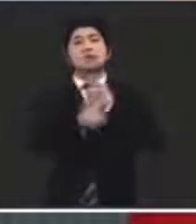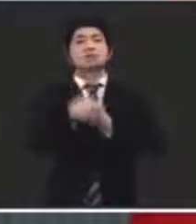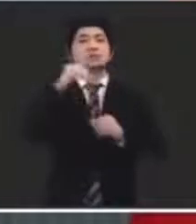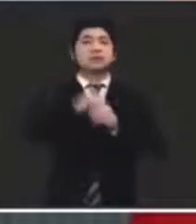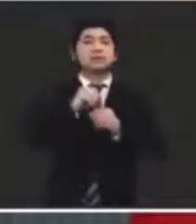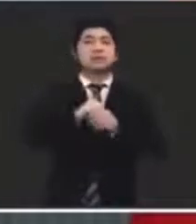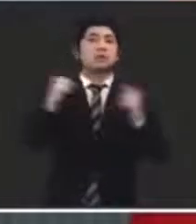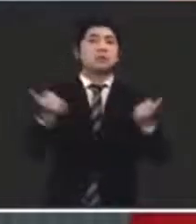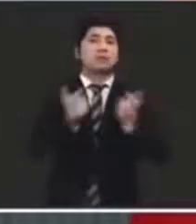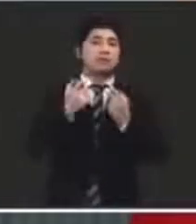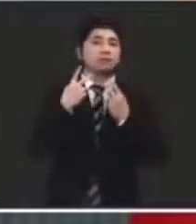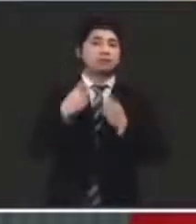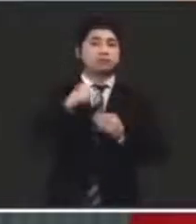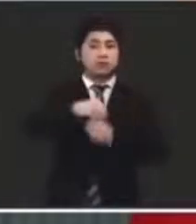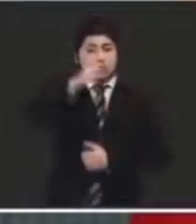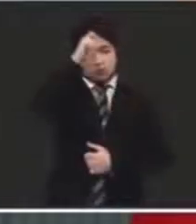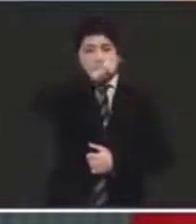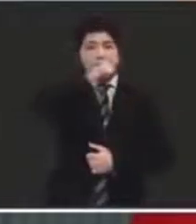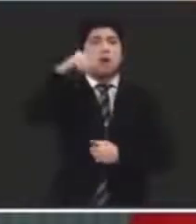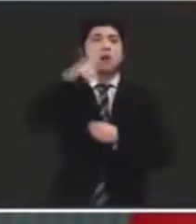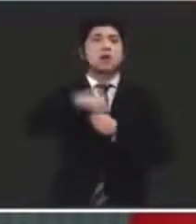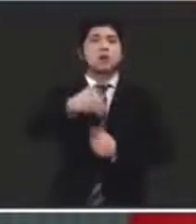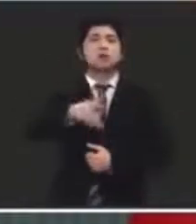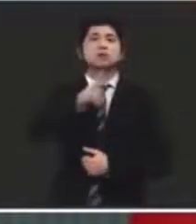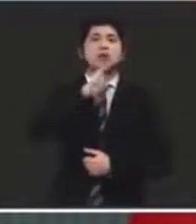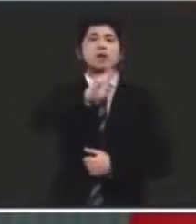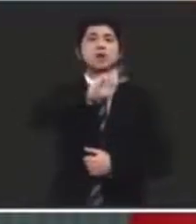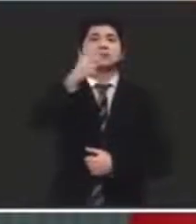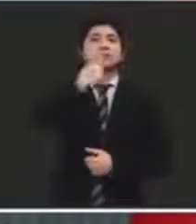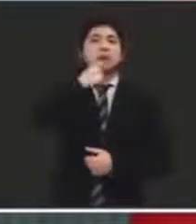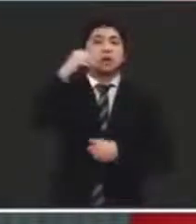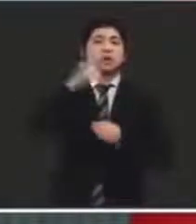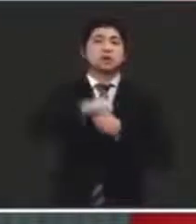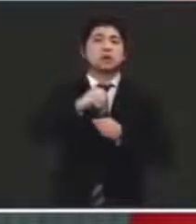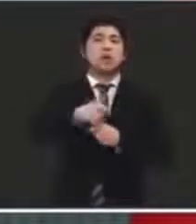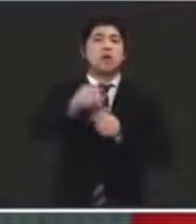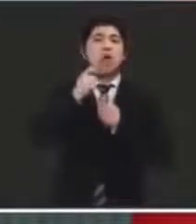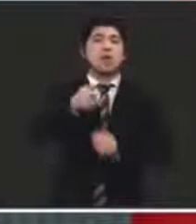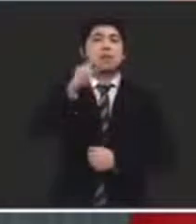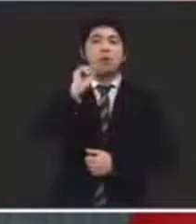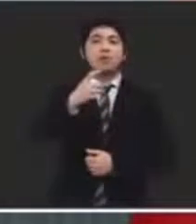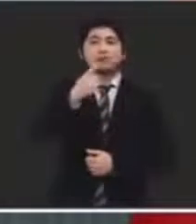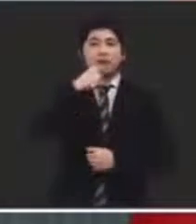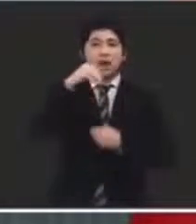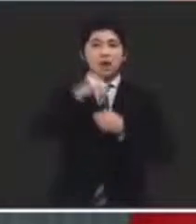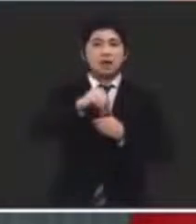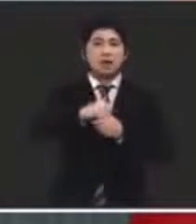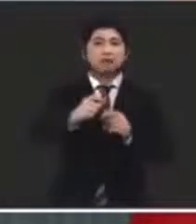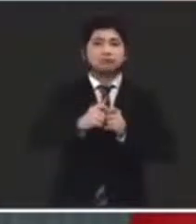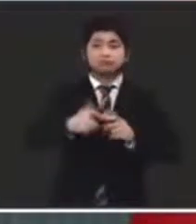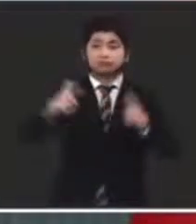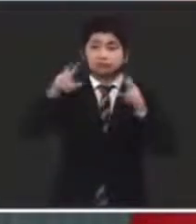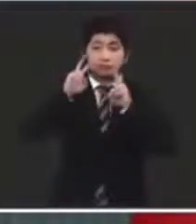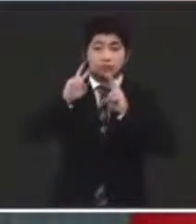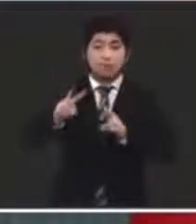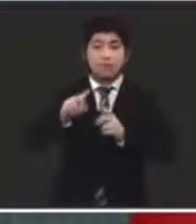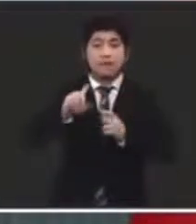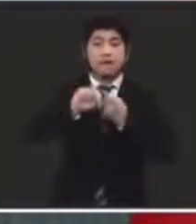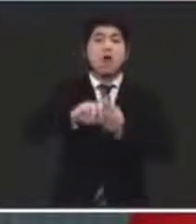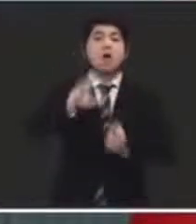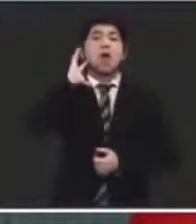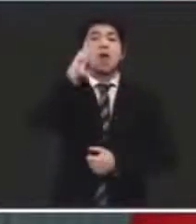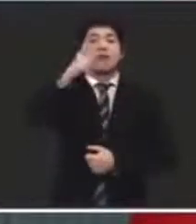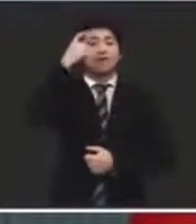zirvesinde Türkiye'de son 20 senede eğitim öğretimde yaşanan gelişmeleri ve gelecek